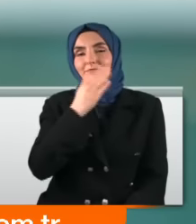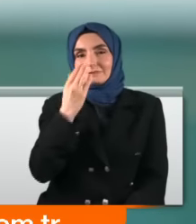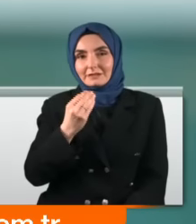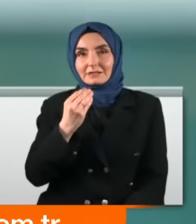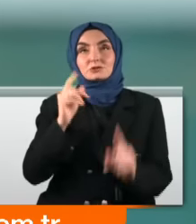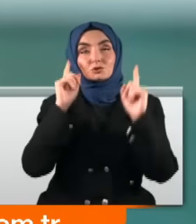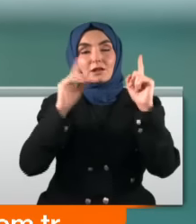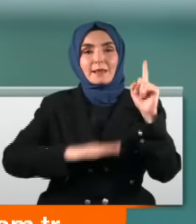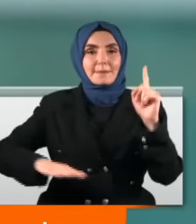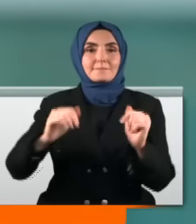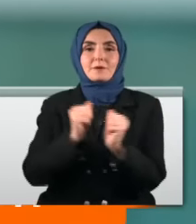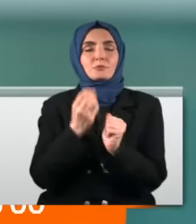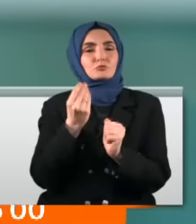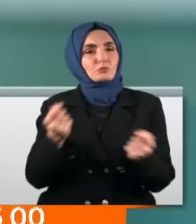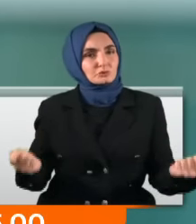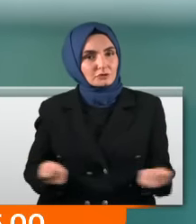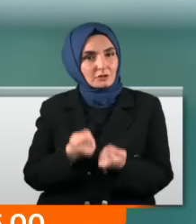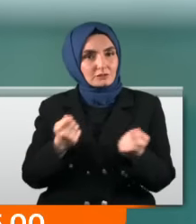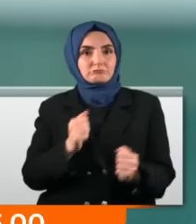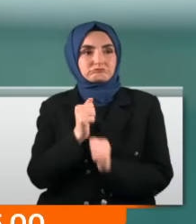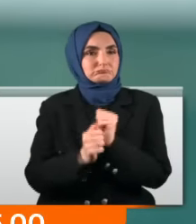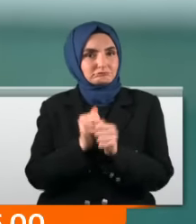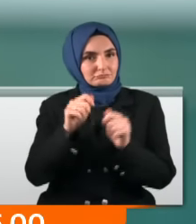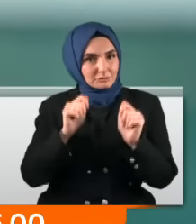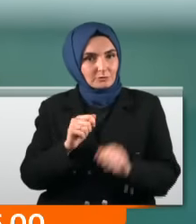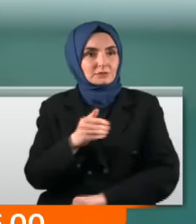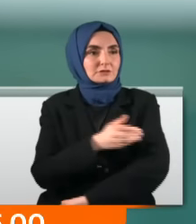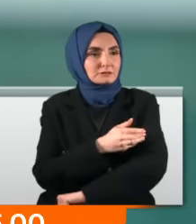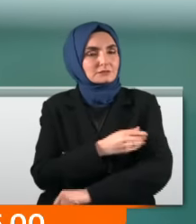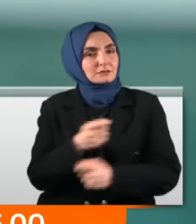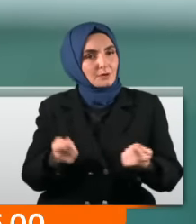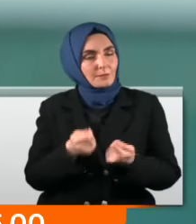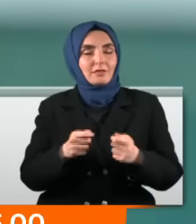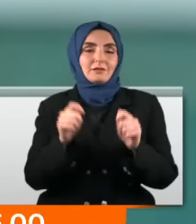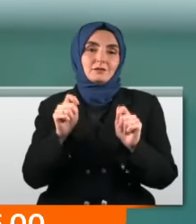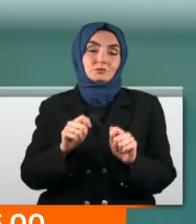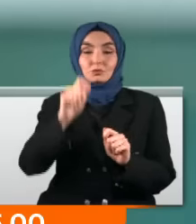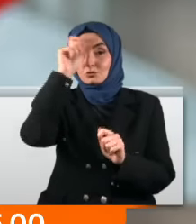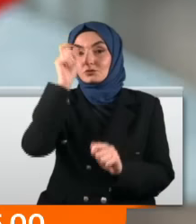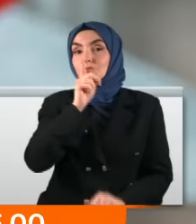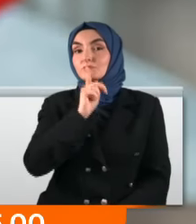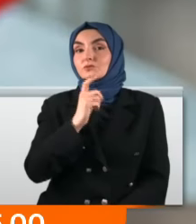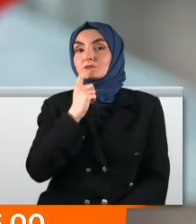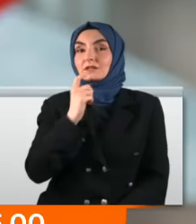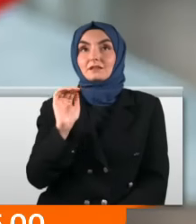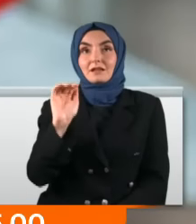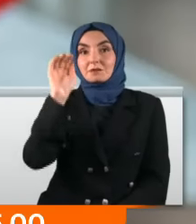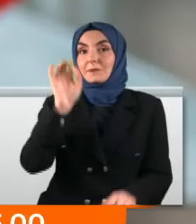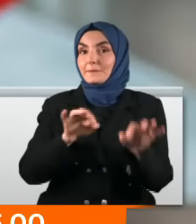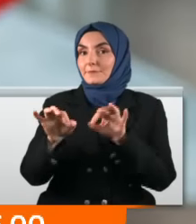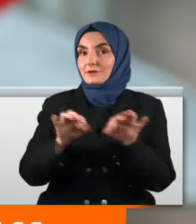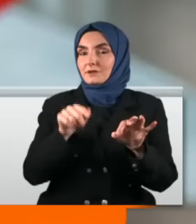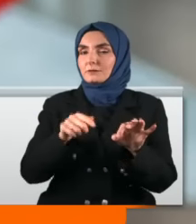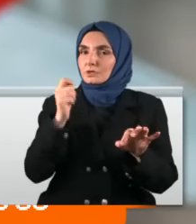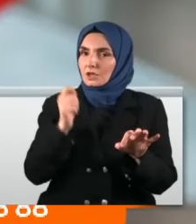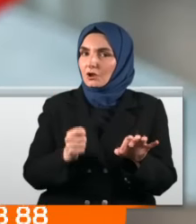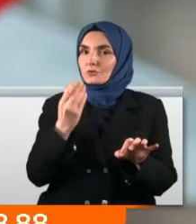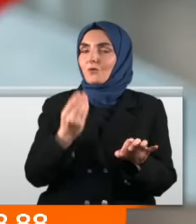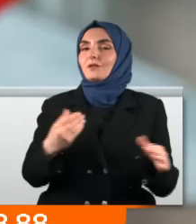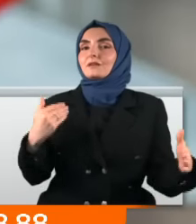çalışacağız, üreteceğiz, emek vereceğiz. Türkiye yüzyılı vizyonumuzu hayata geçirinceye kadar